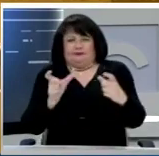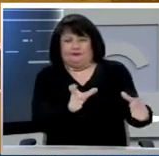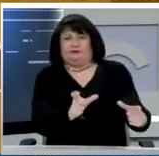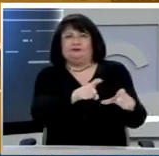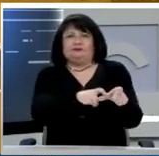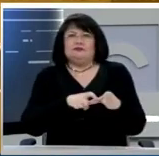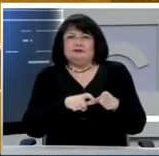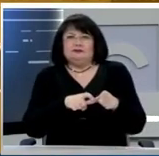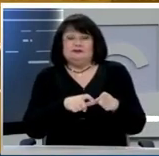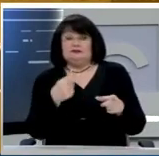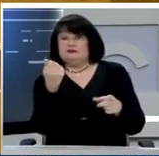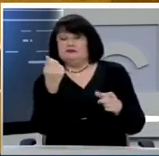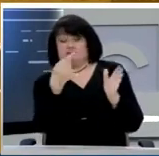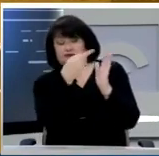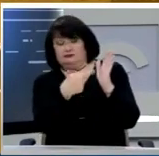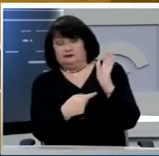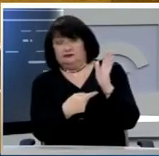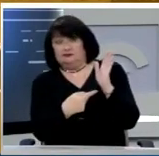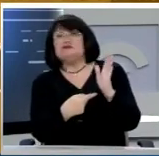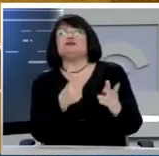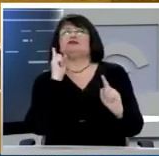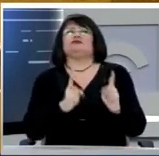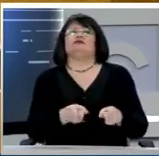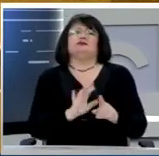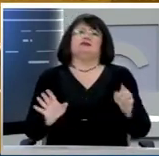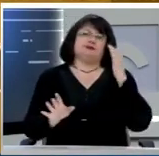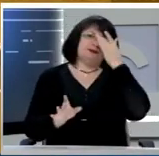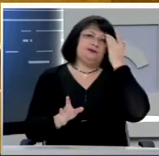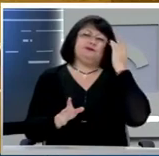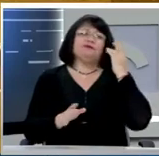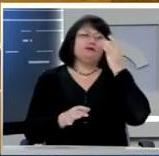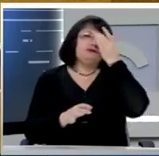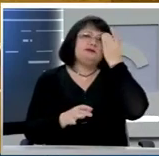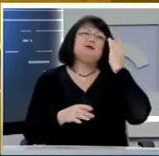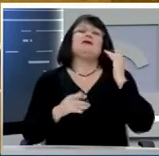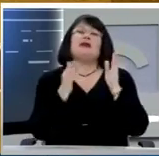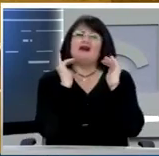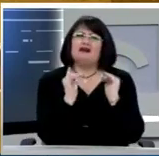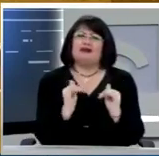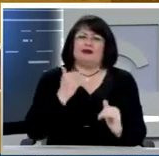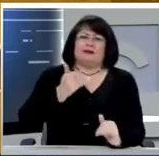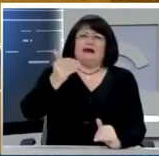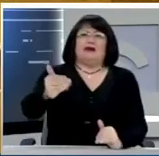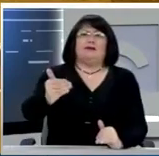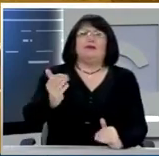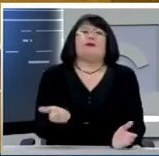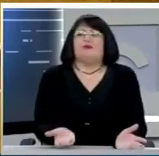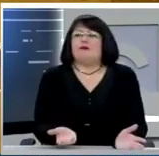εταιρείες, αυτές είναι οι τιμές και βγάζαν την τιμή. Και το ίδιο συνεχίστηκε και μετά. Αφού δεν υπήρχε...